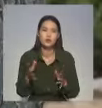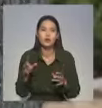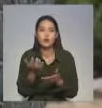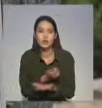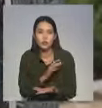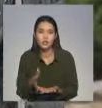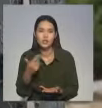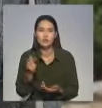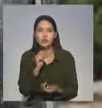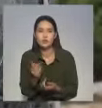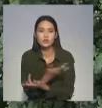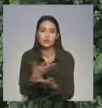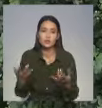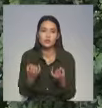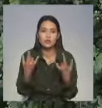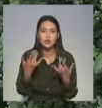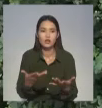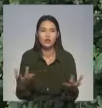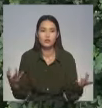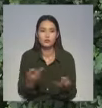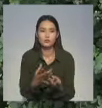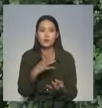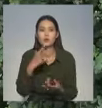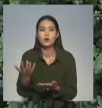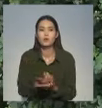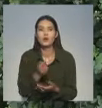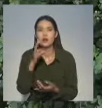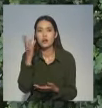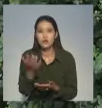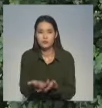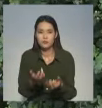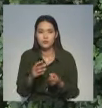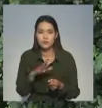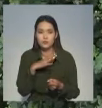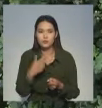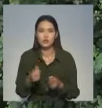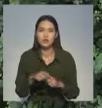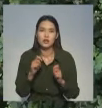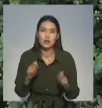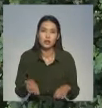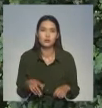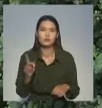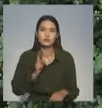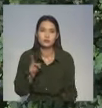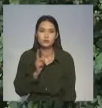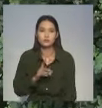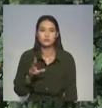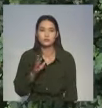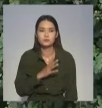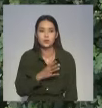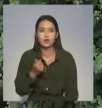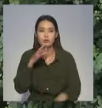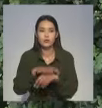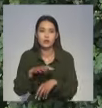плакат снимали самостоятельно. После этого плаката получилось так, что они нашли порыв у нас в доме и устранили этот